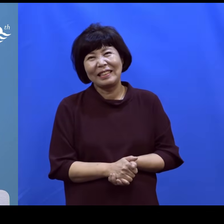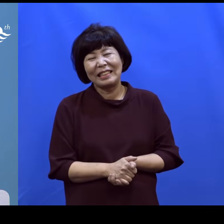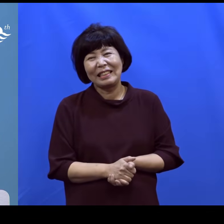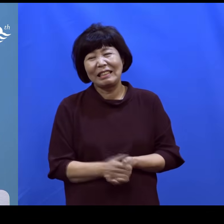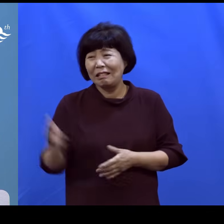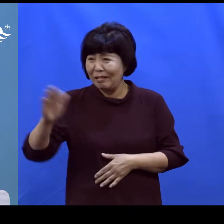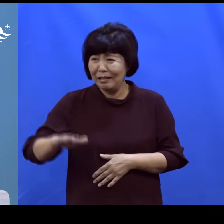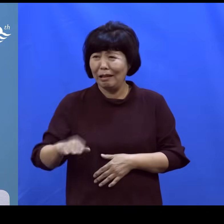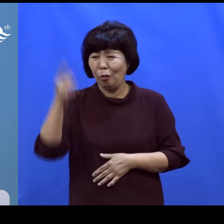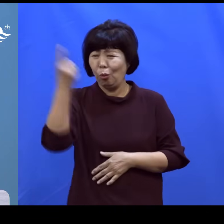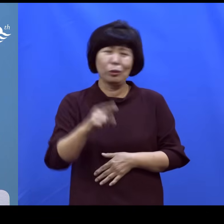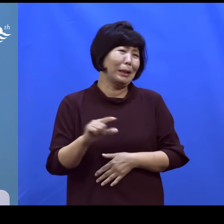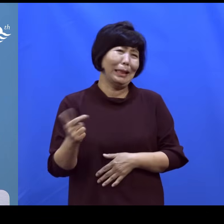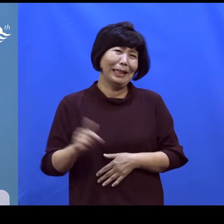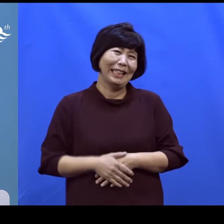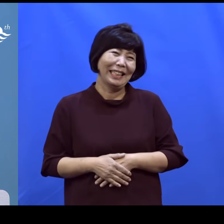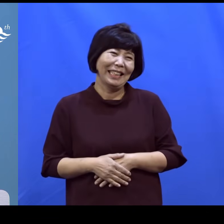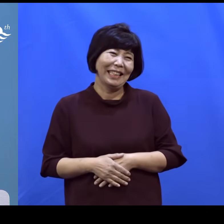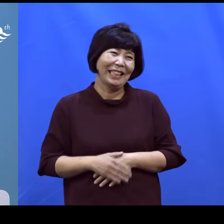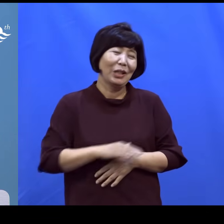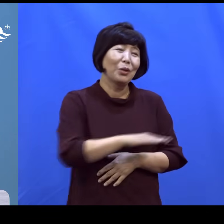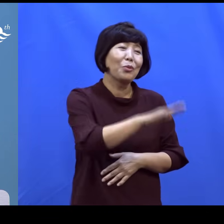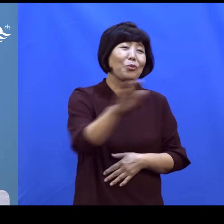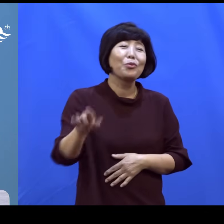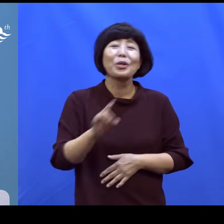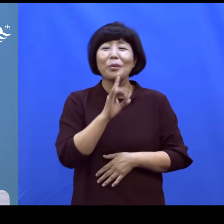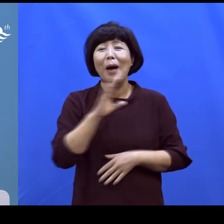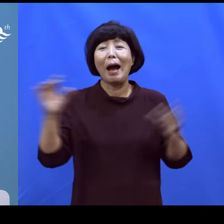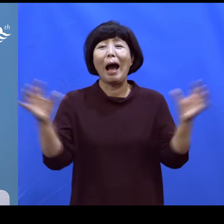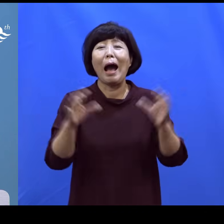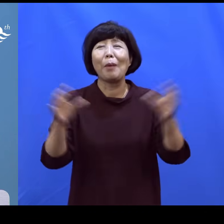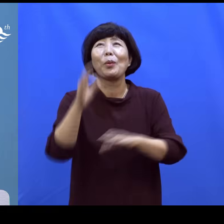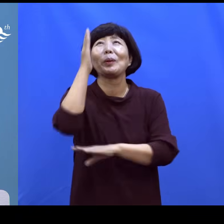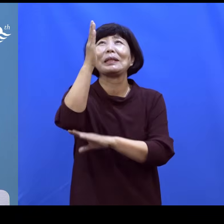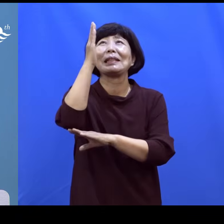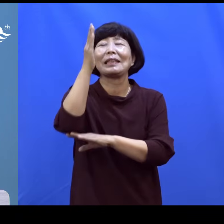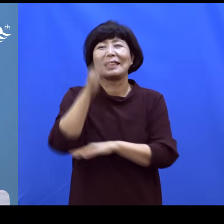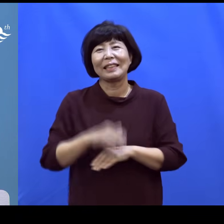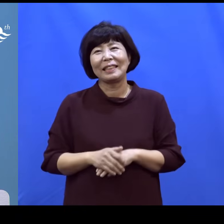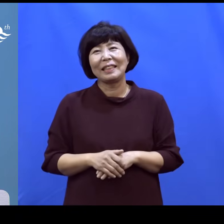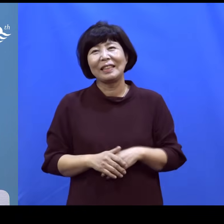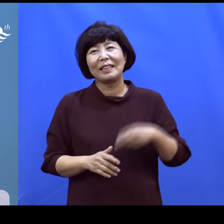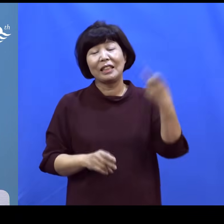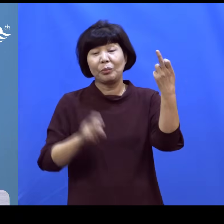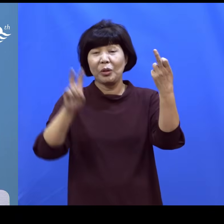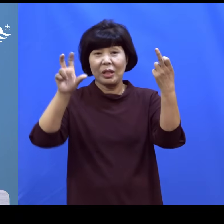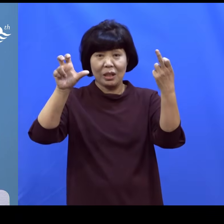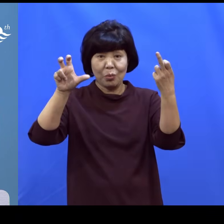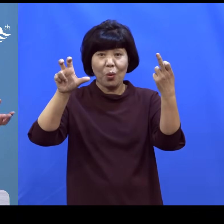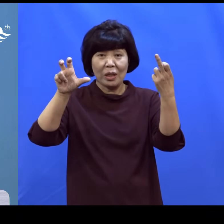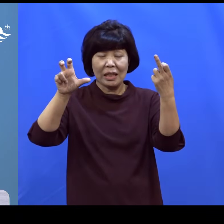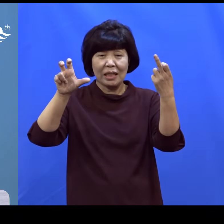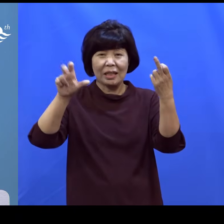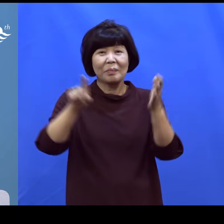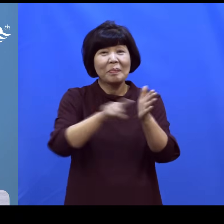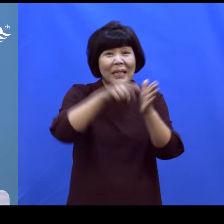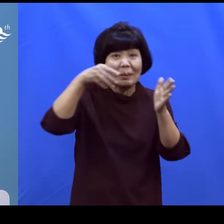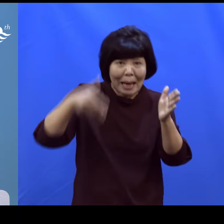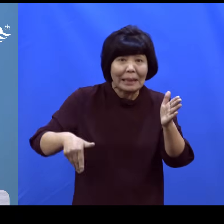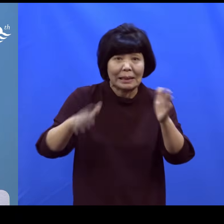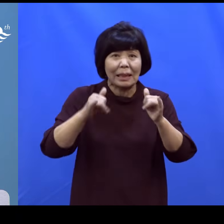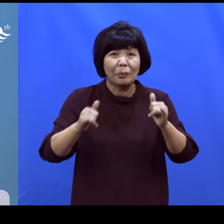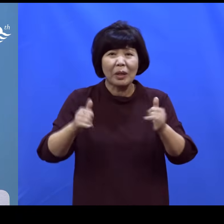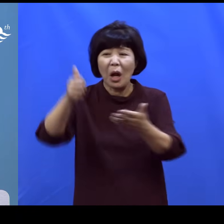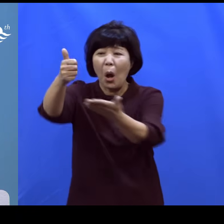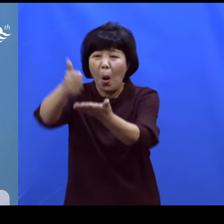근데 우리만 모여 있잖아요, 여러분. 그래서 여러분, 사실은 25일 성탄절은요 안 믿는 사람들을 모시고 와야